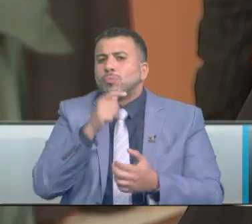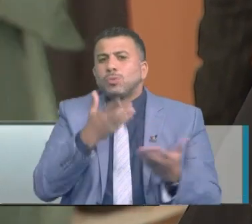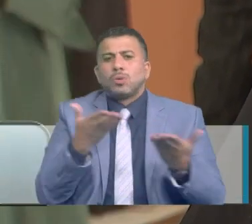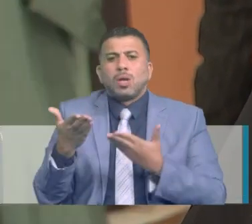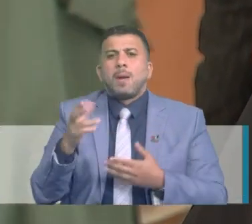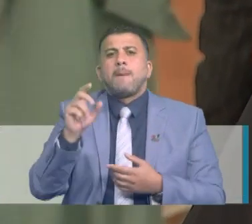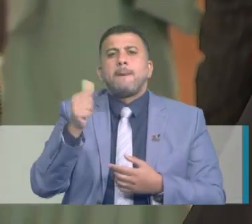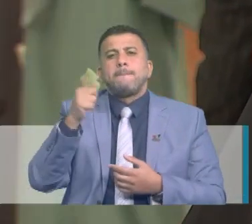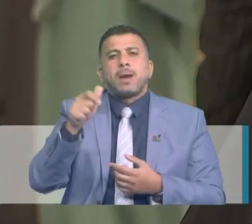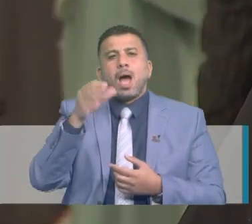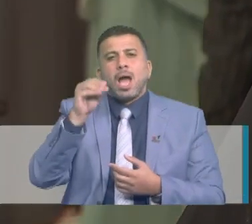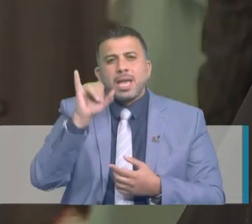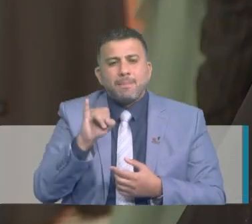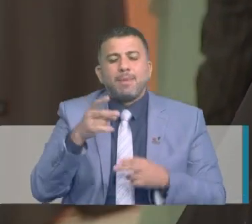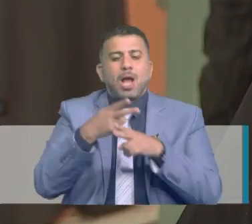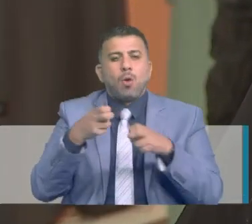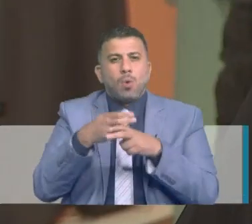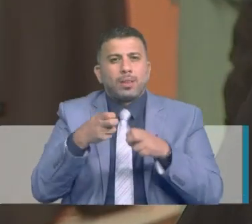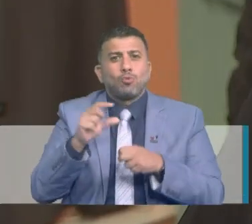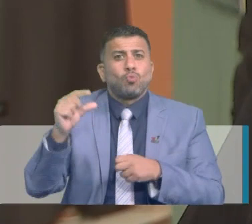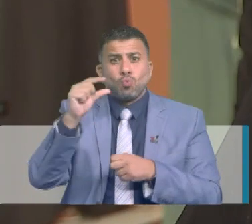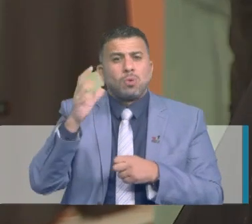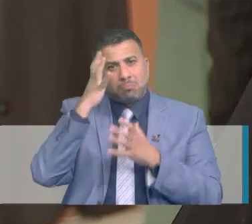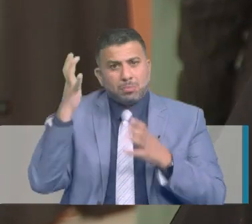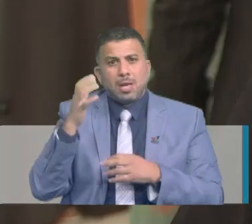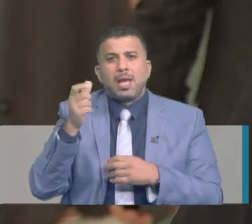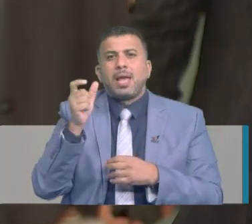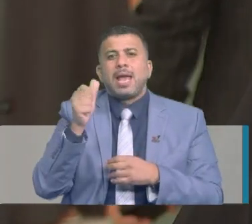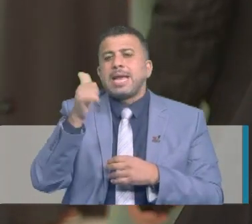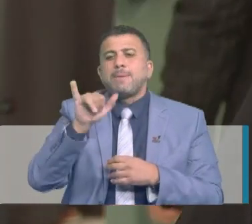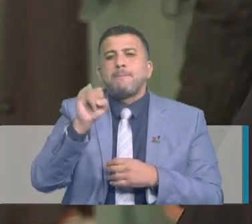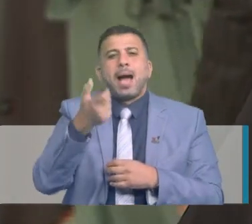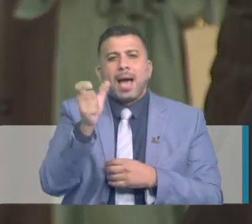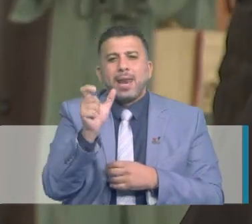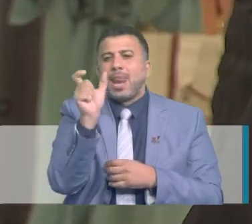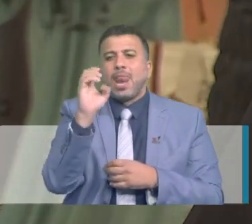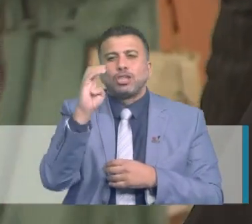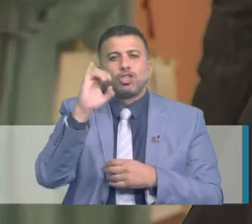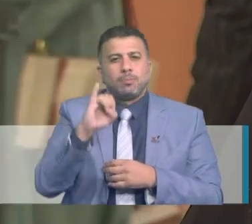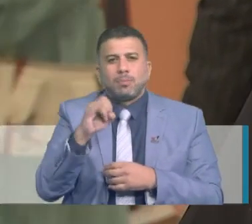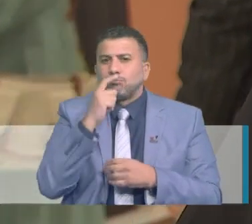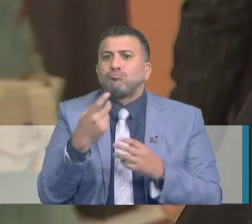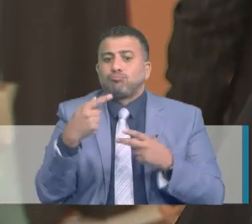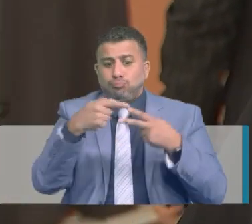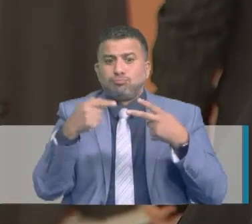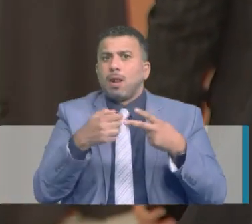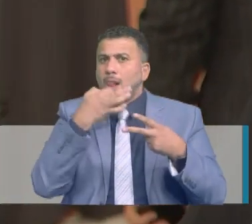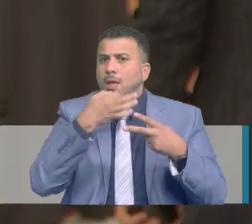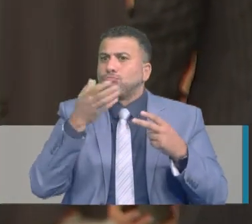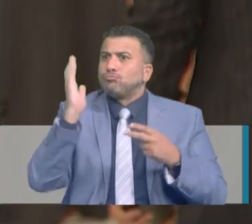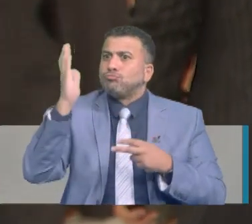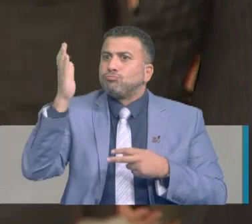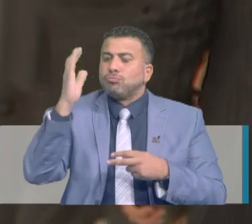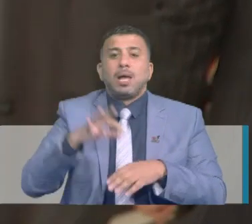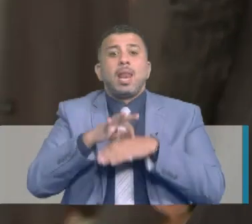إبراهيم القرداني والإعلامية الكويتية المرموقة إيمان النجم أبدعوا في طرح هذين المحورين، وكذلك ما شاء